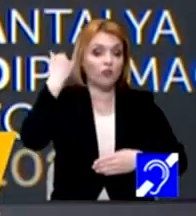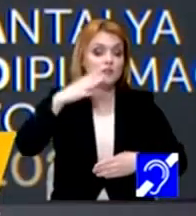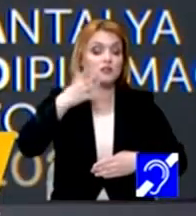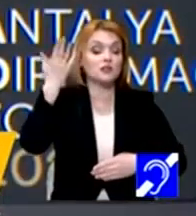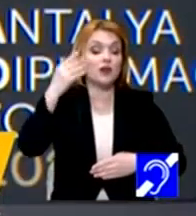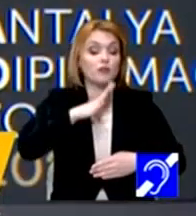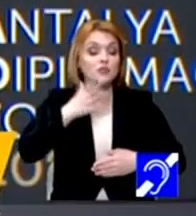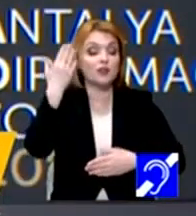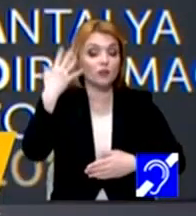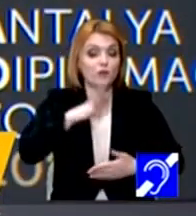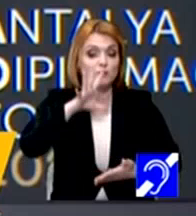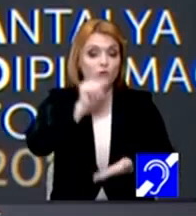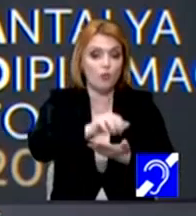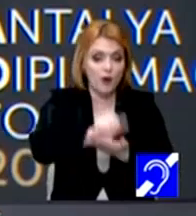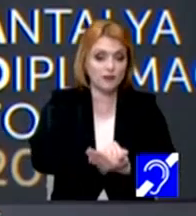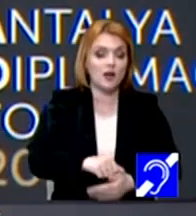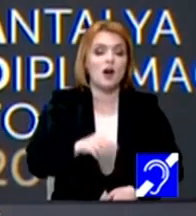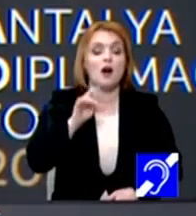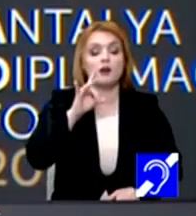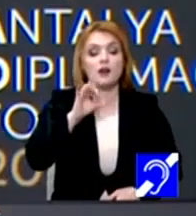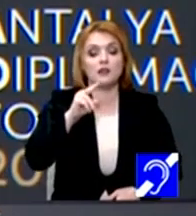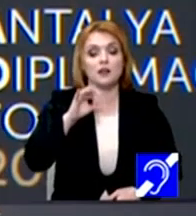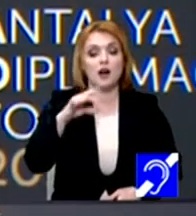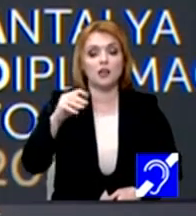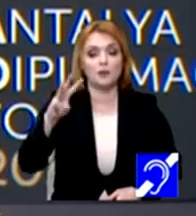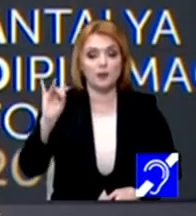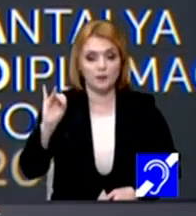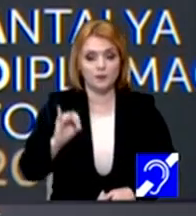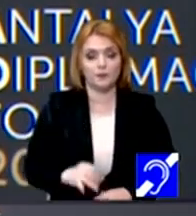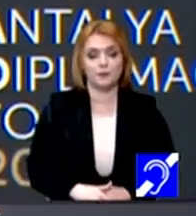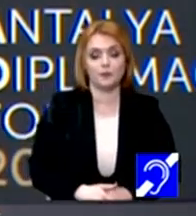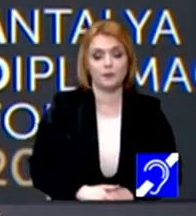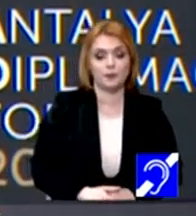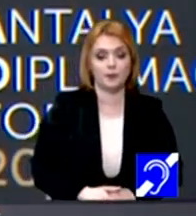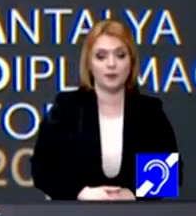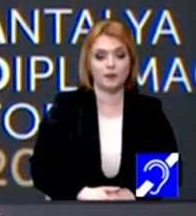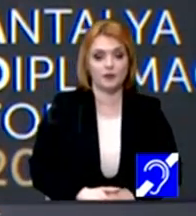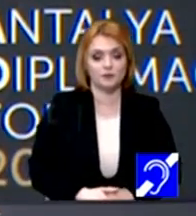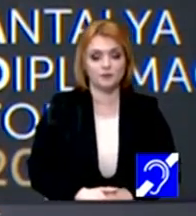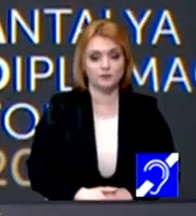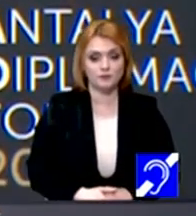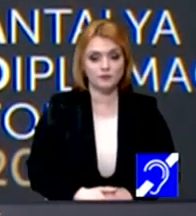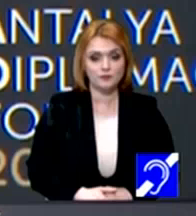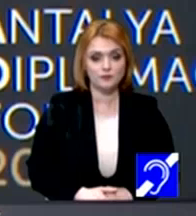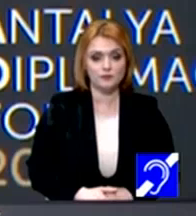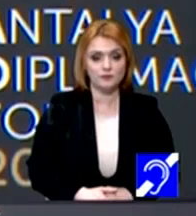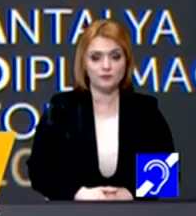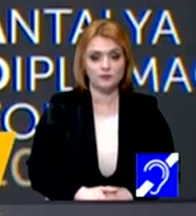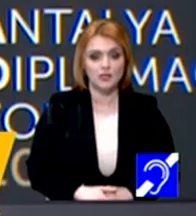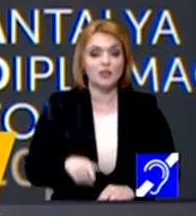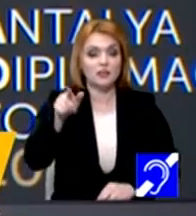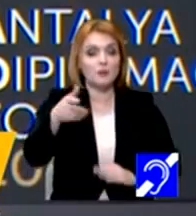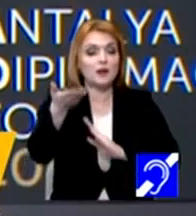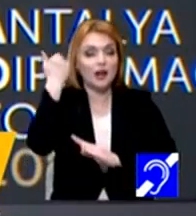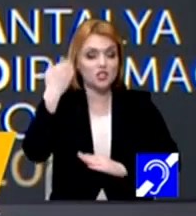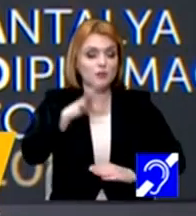Acest родильний дом давно захвачен батальйоном Азов и прочими радикалами, откуда выгнали